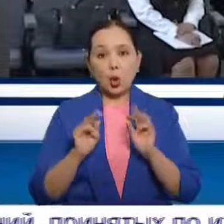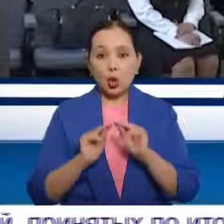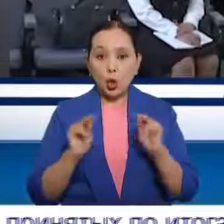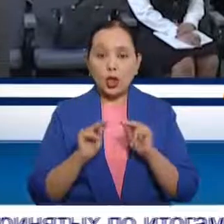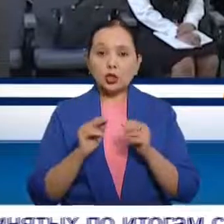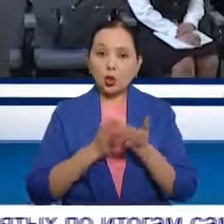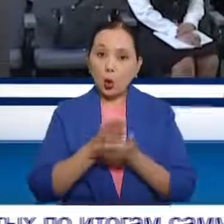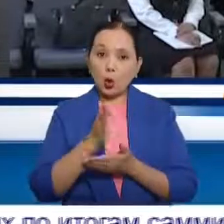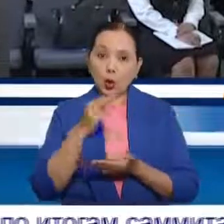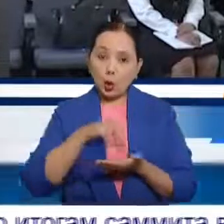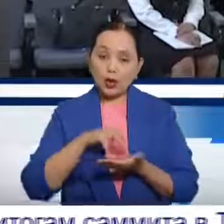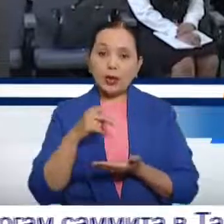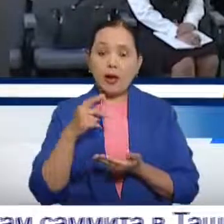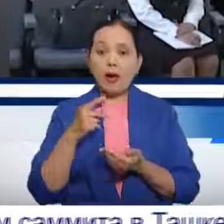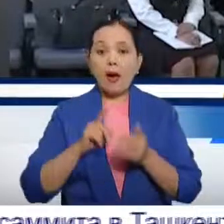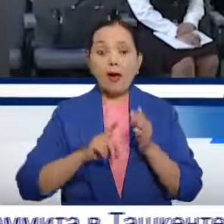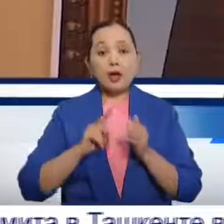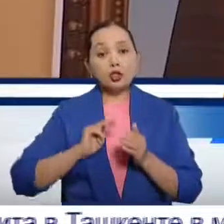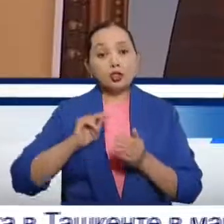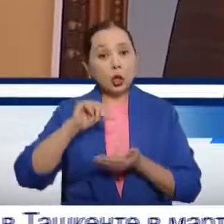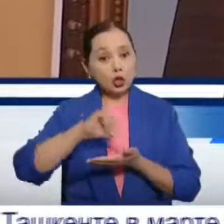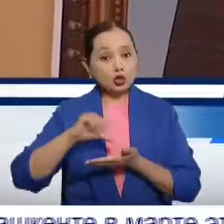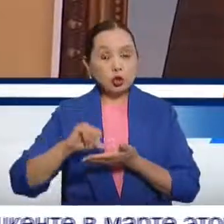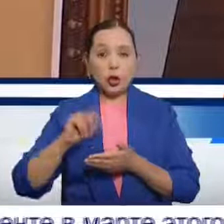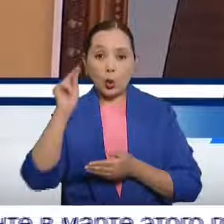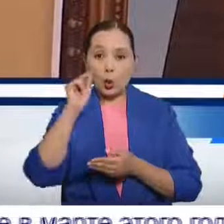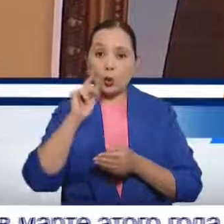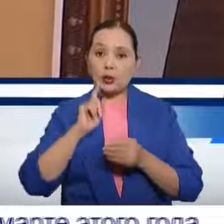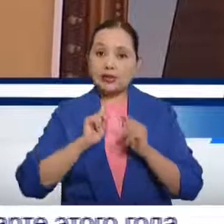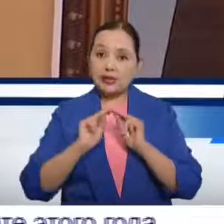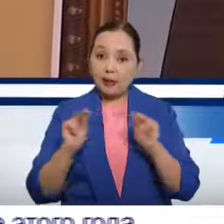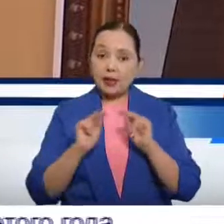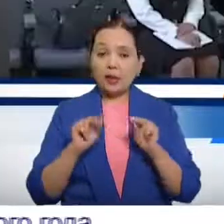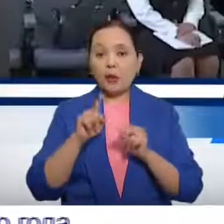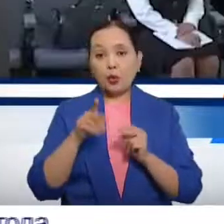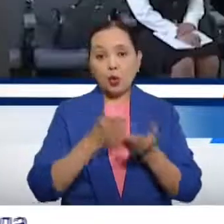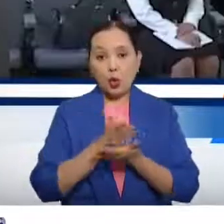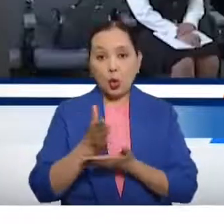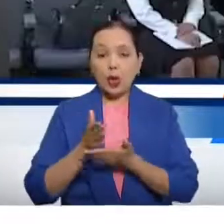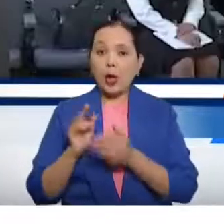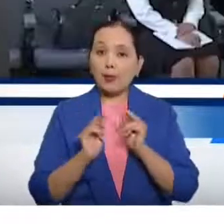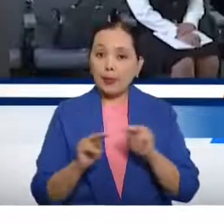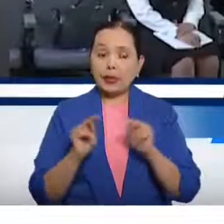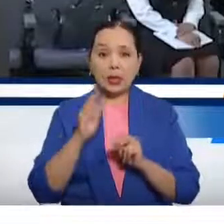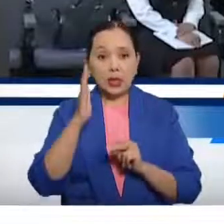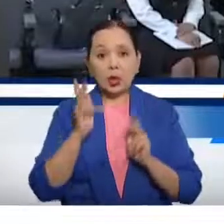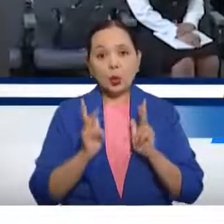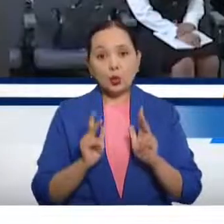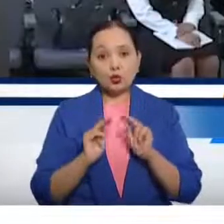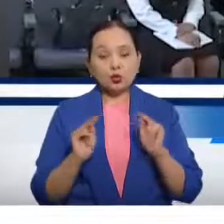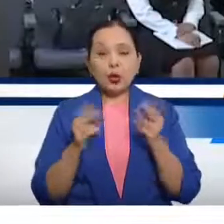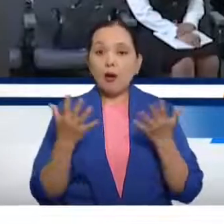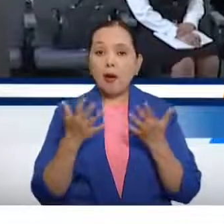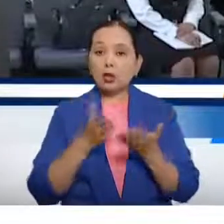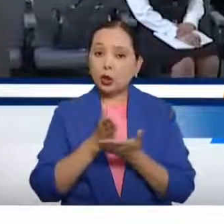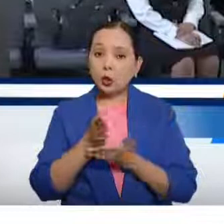bo'ladi. Shuningdek, Perlas tadqiqotlarida ham ishtirok etishdi. O'quv seminarimiz ham aynan shunga yo'naltirilgan. Metodistlarimiz kelgusi o'qituvchilarimizga qanday yo'nalish